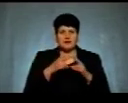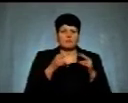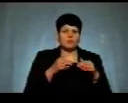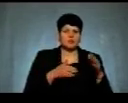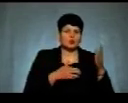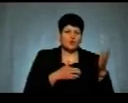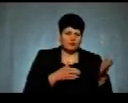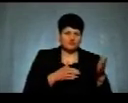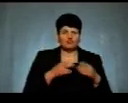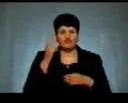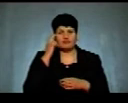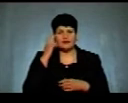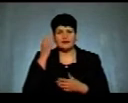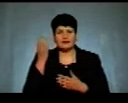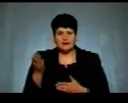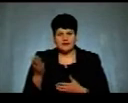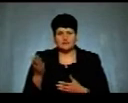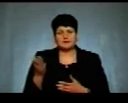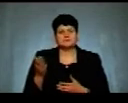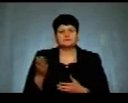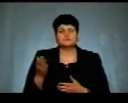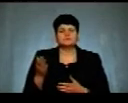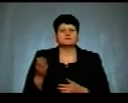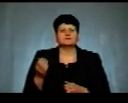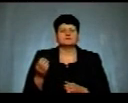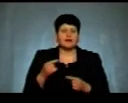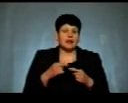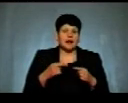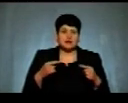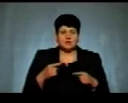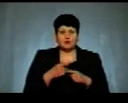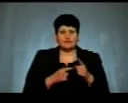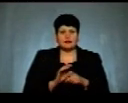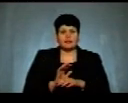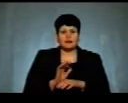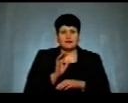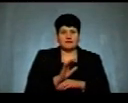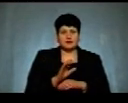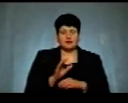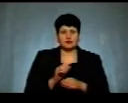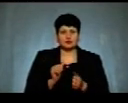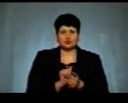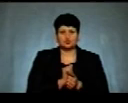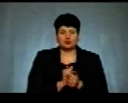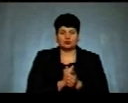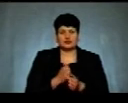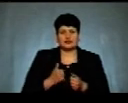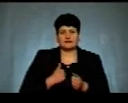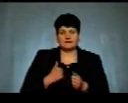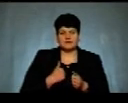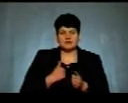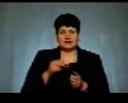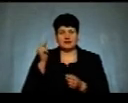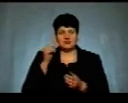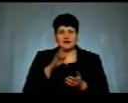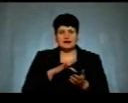Дніпропетровську, і в Києві. От, решта половина направлена до сухопутних військ Збройних сил України, до навчальних центрів,